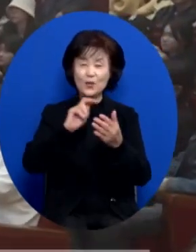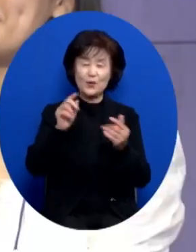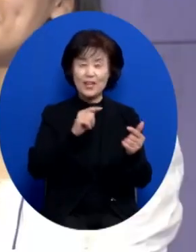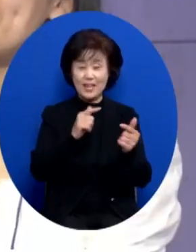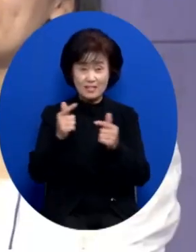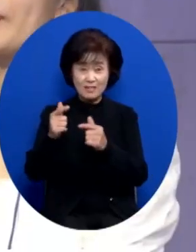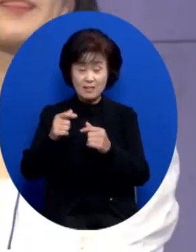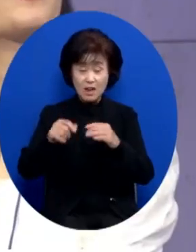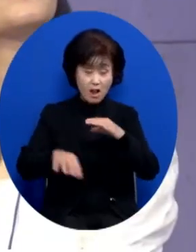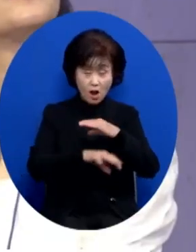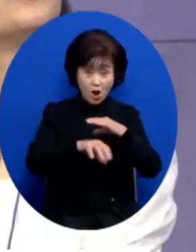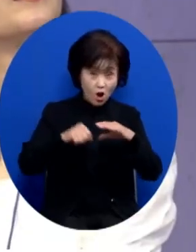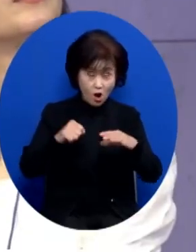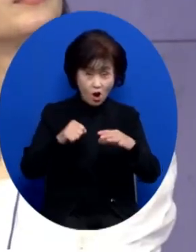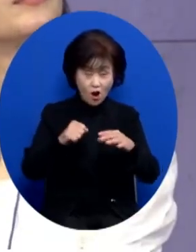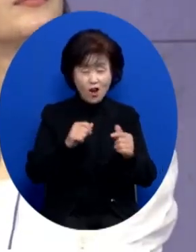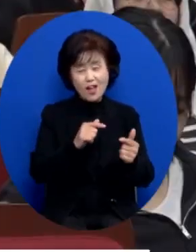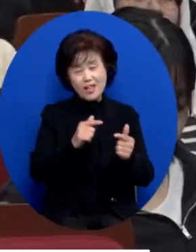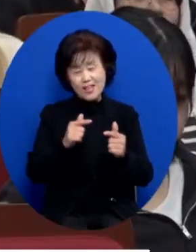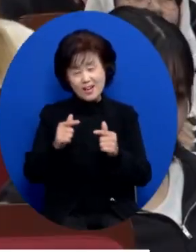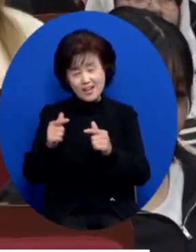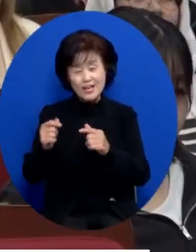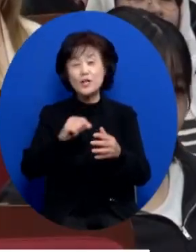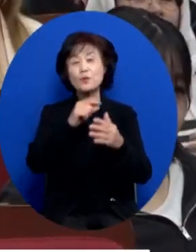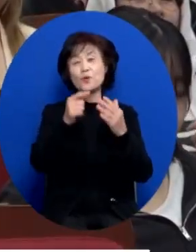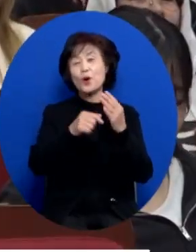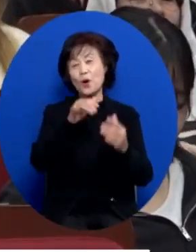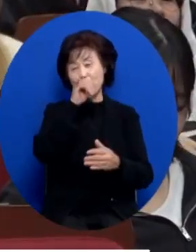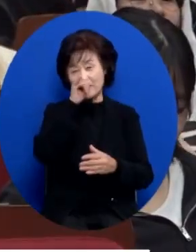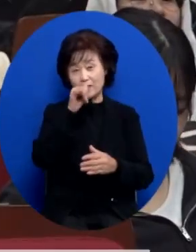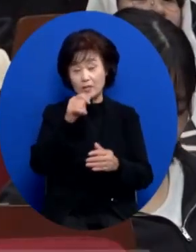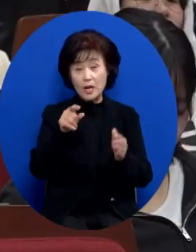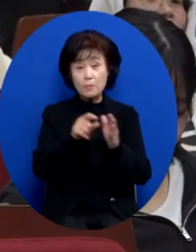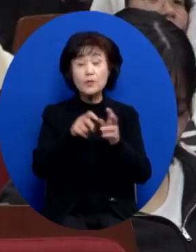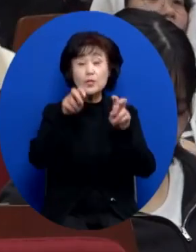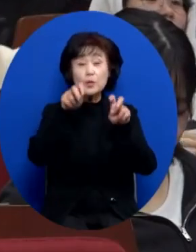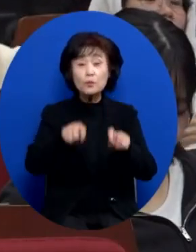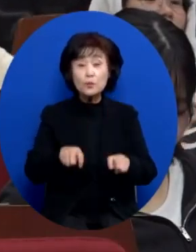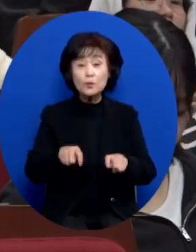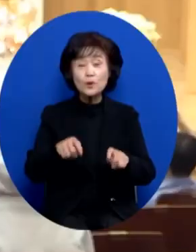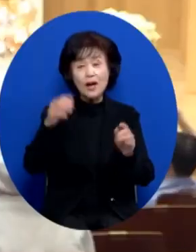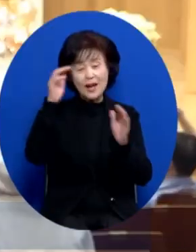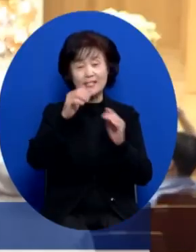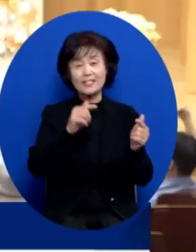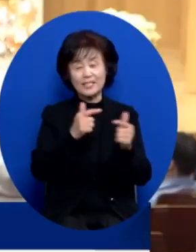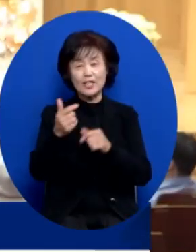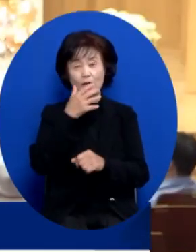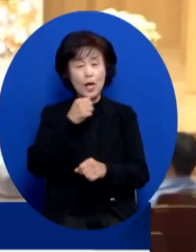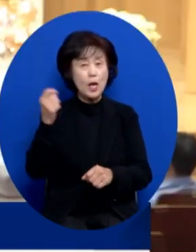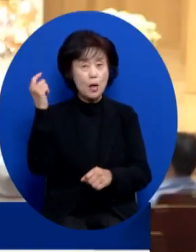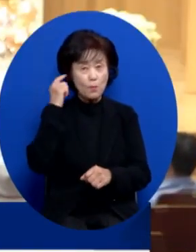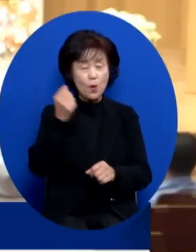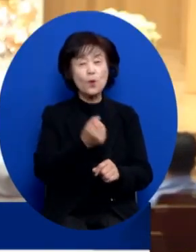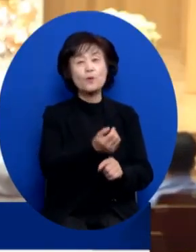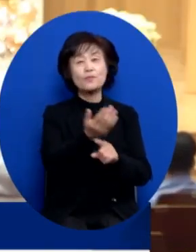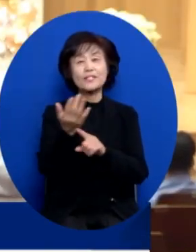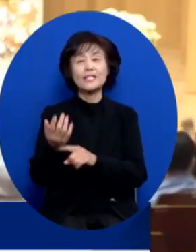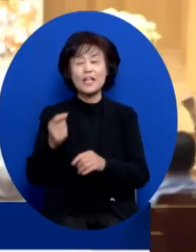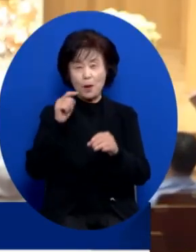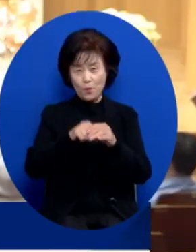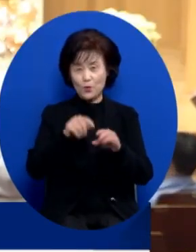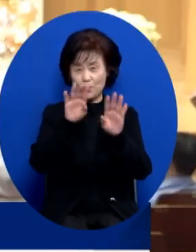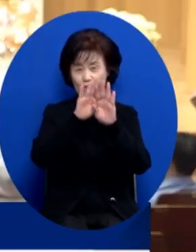이유는 비신앙인 학생들에게 부담 없고 즐겁게 복음을 전하기 위해서입니다. 네, 산악축제는 매년 백석예술대학교